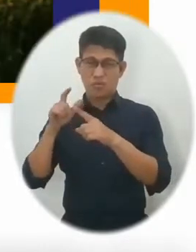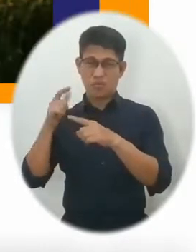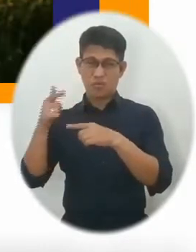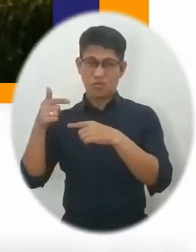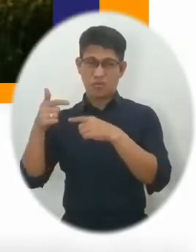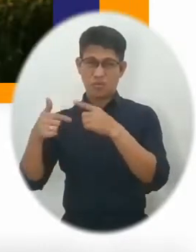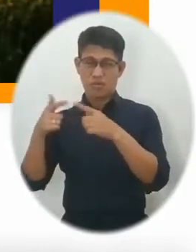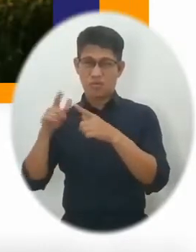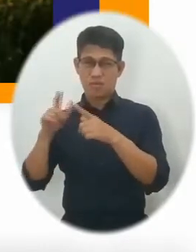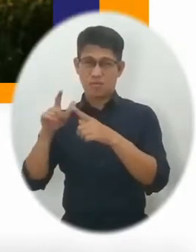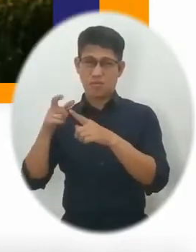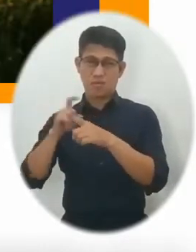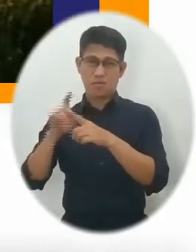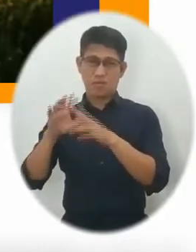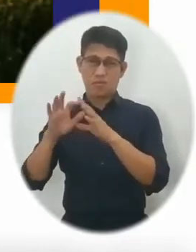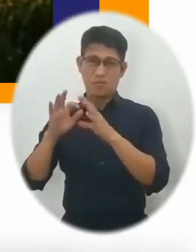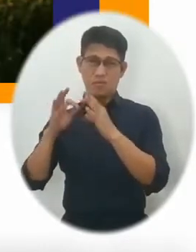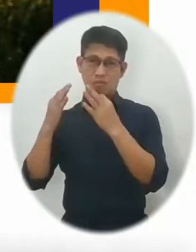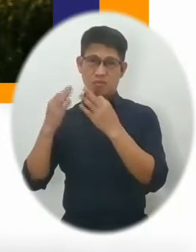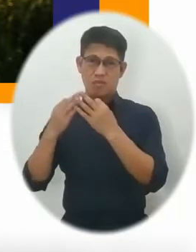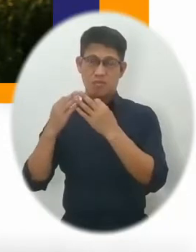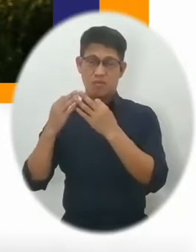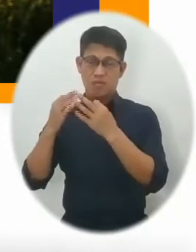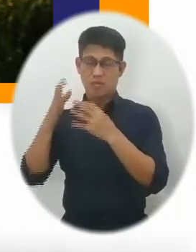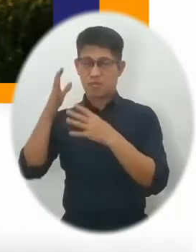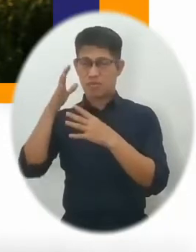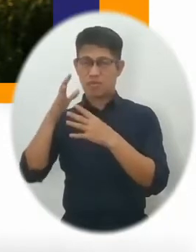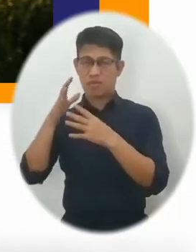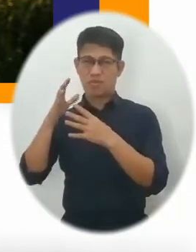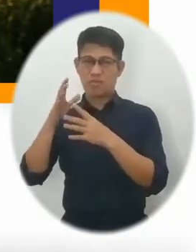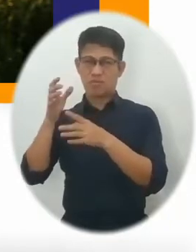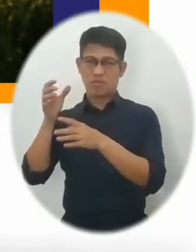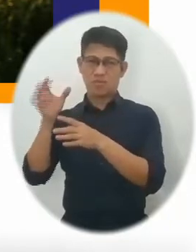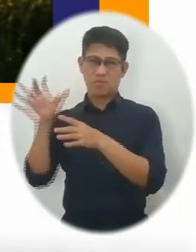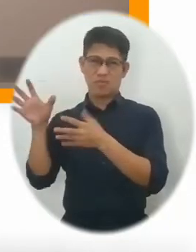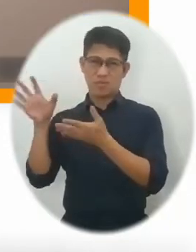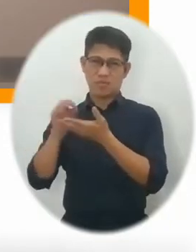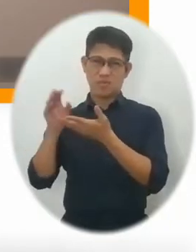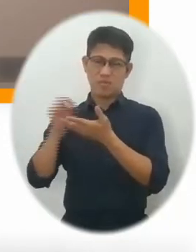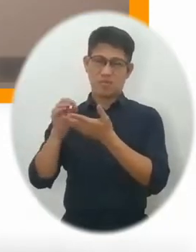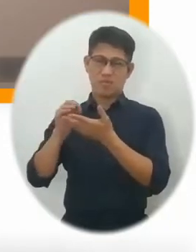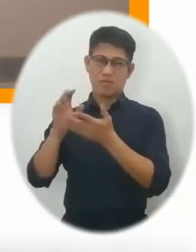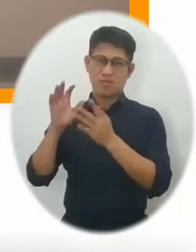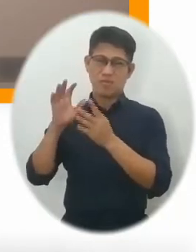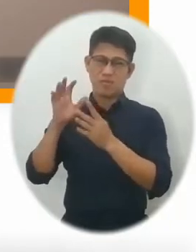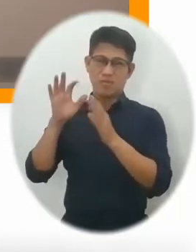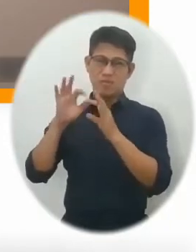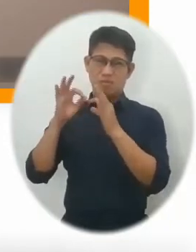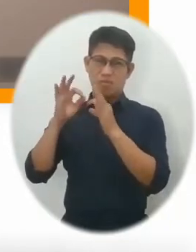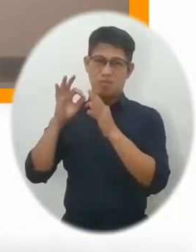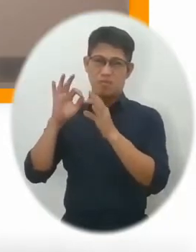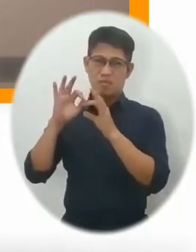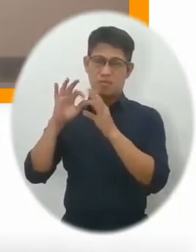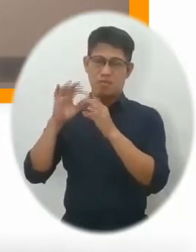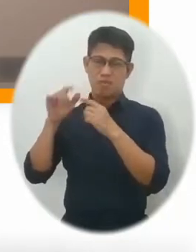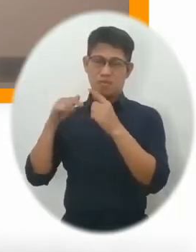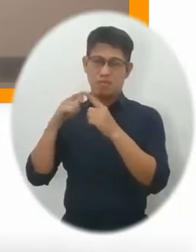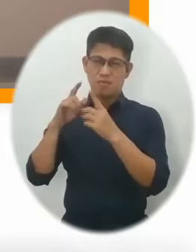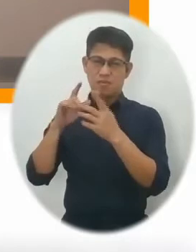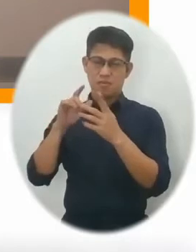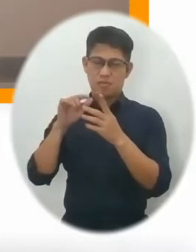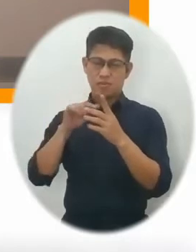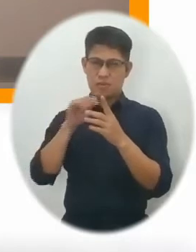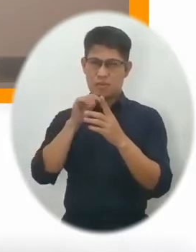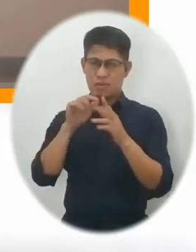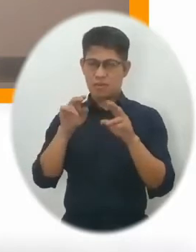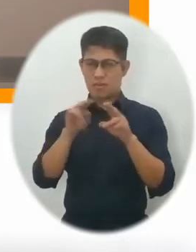isa o parehong mga magulang. Ang may thalassemia ay kung saan ang katawan ay hindi gumagawa ng normal